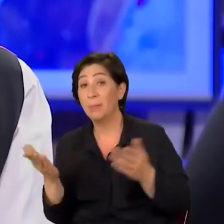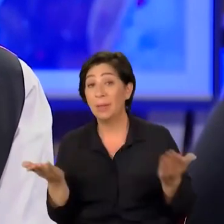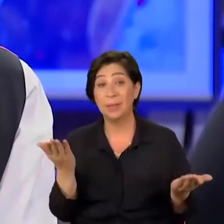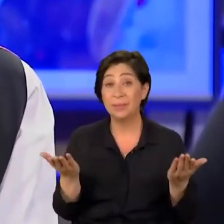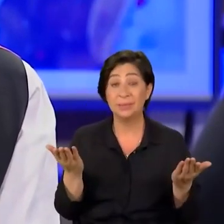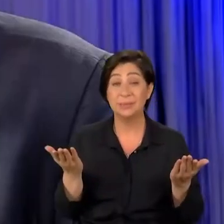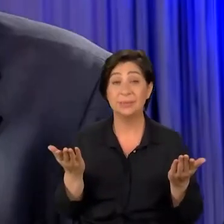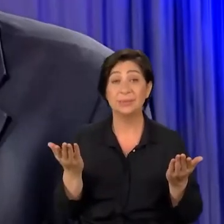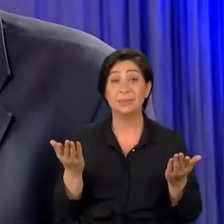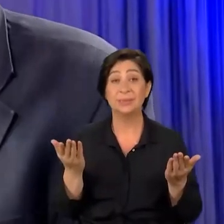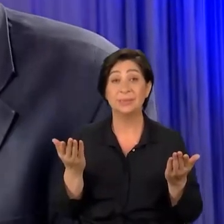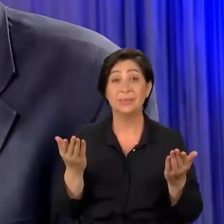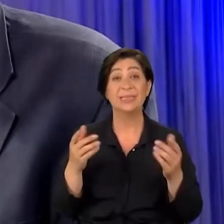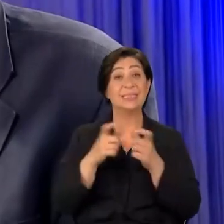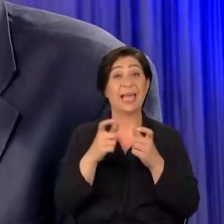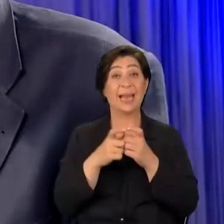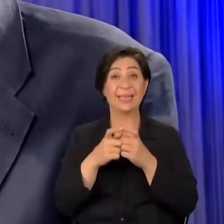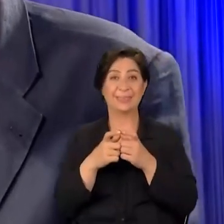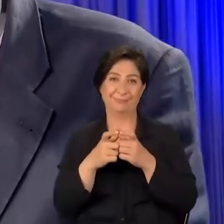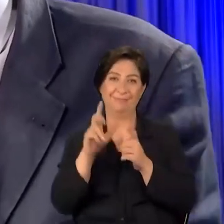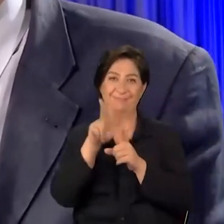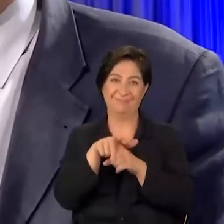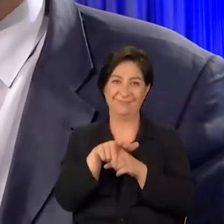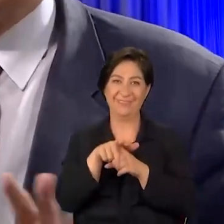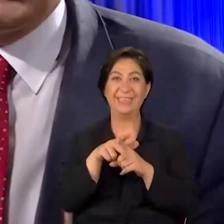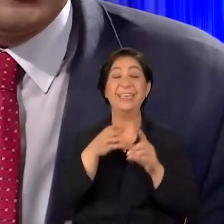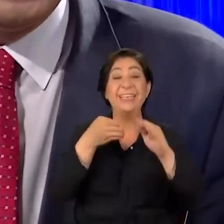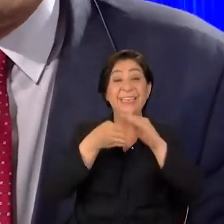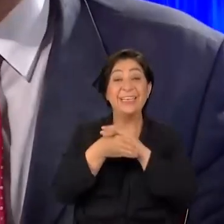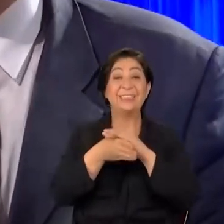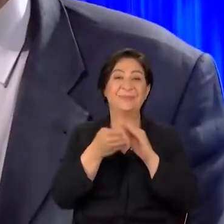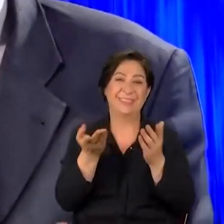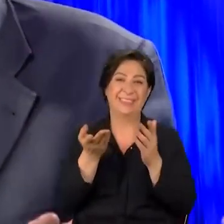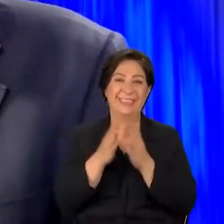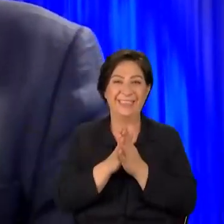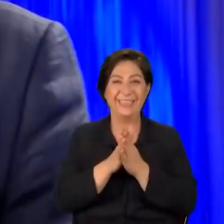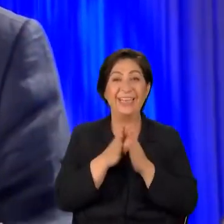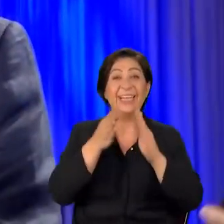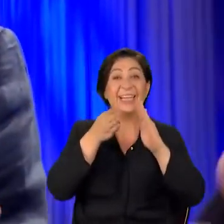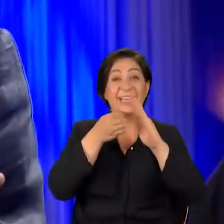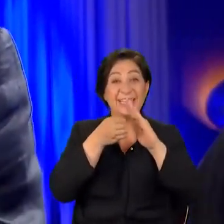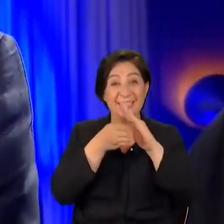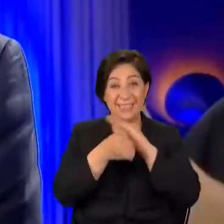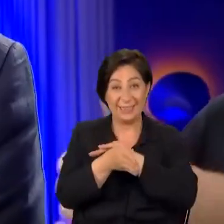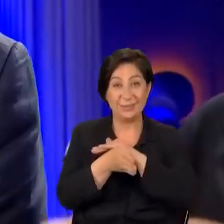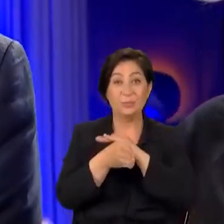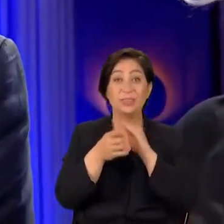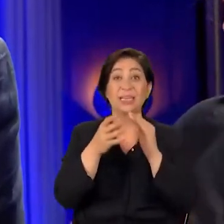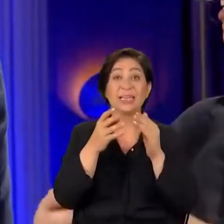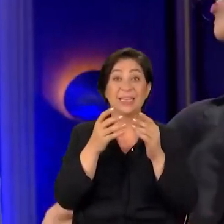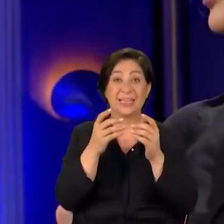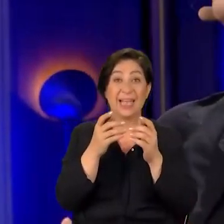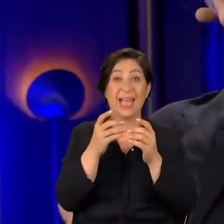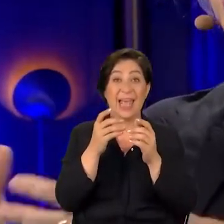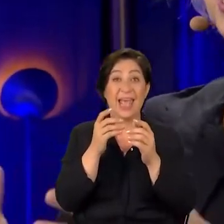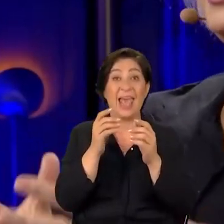gençliğine artı, katılmak mı? Peki burada sadece sivil toplum örgütlerine ben tabii söyleyeyim. Yok, yok. Girişimcilik bugün girişimcilik